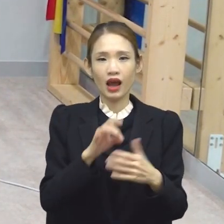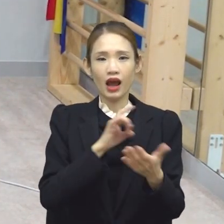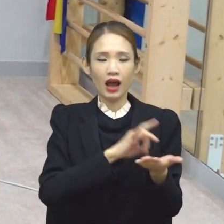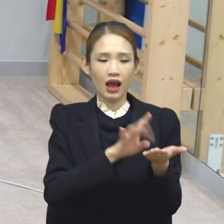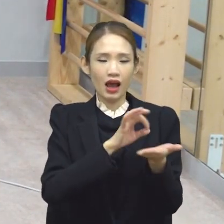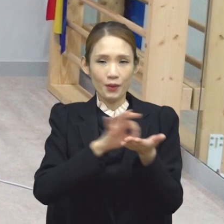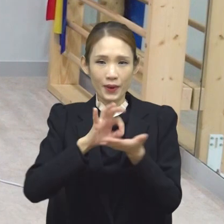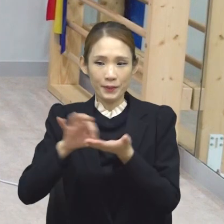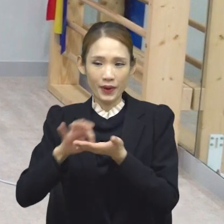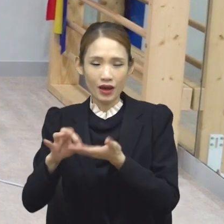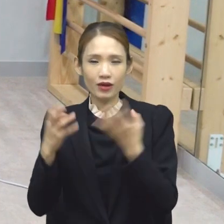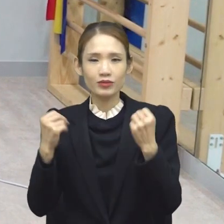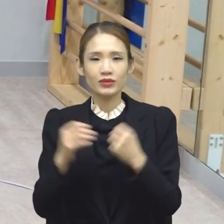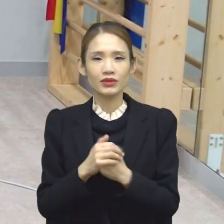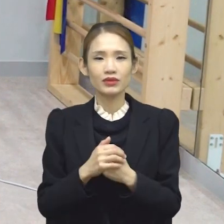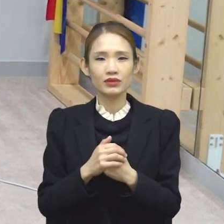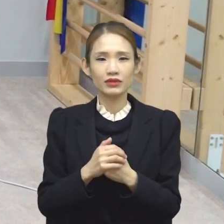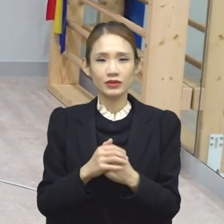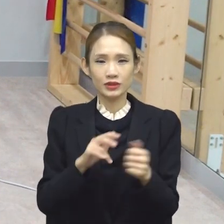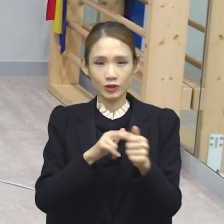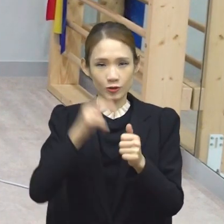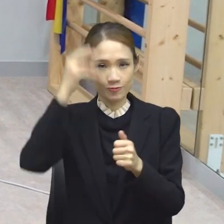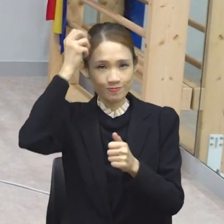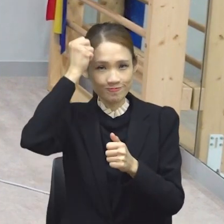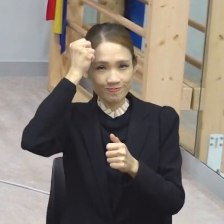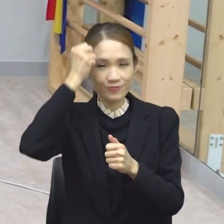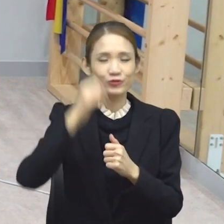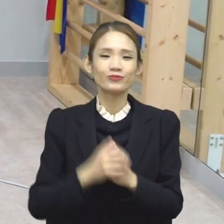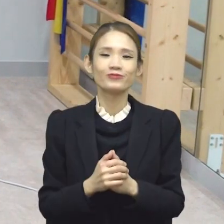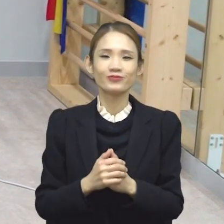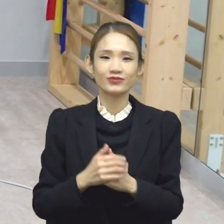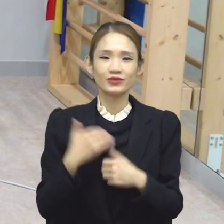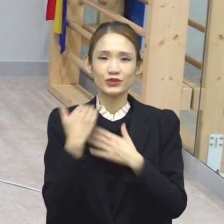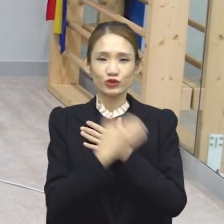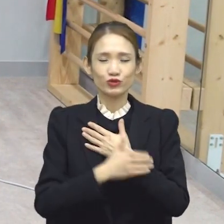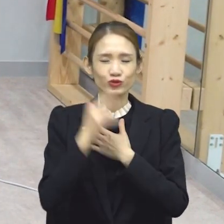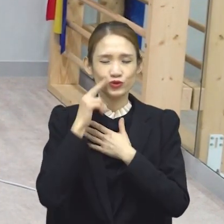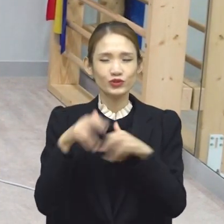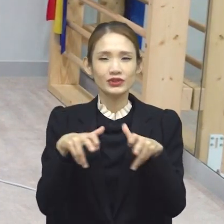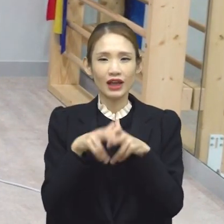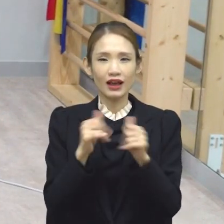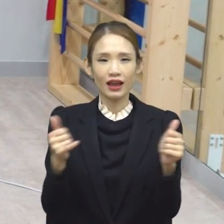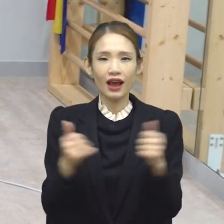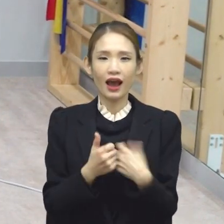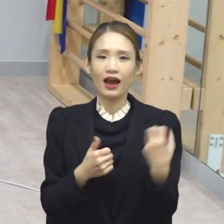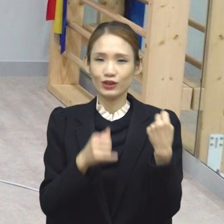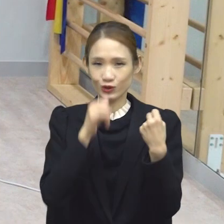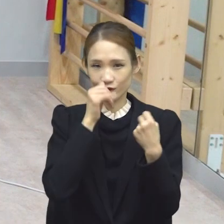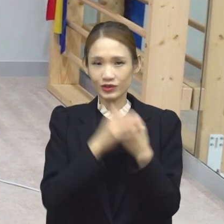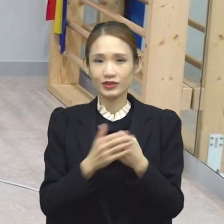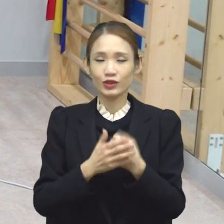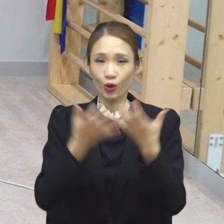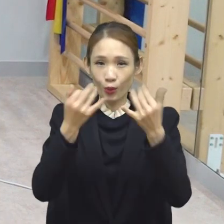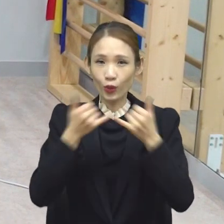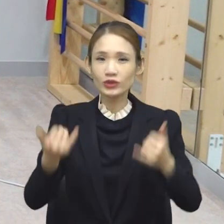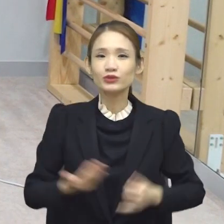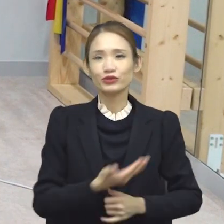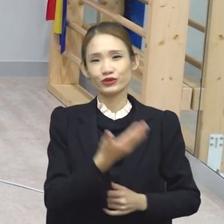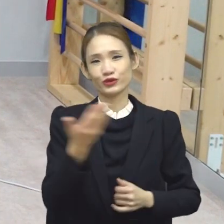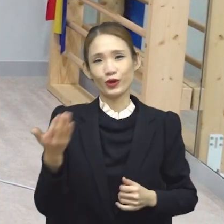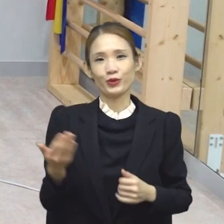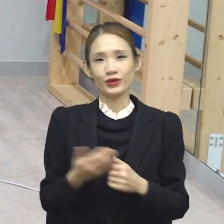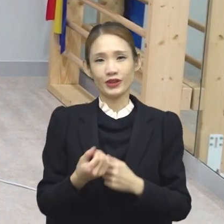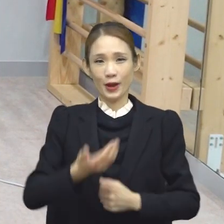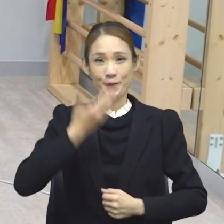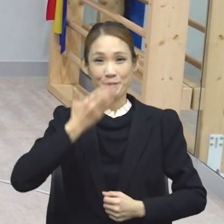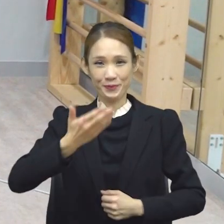한쪽으로만 쓰시는 분들 진짜 많으실 텐데 지금 이 꿀팁을 잊으시면 안 될 것 같아요. 여러분 제가 중증 지체 장애인이기 때문에 저도 이렇게 했으니까 보시는 분들도